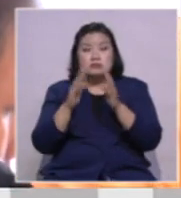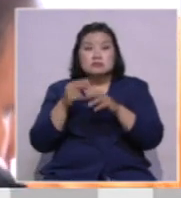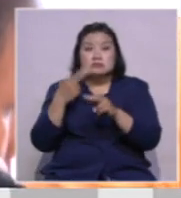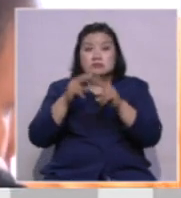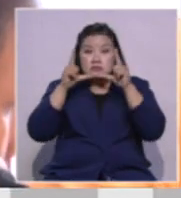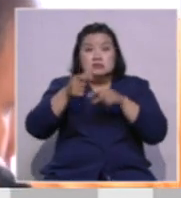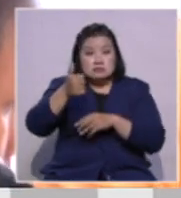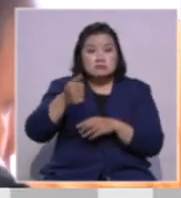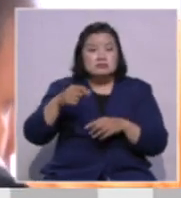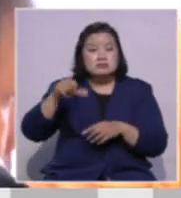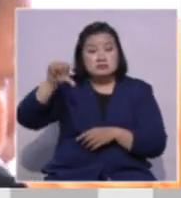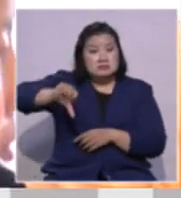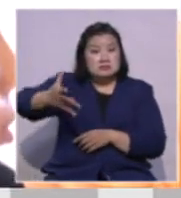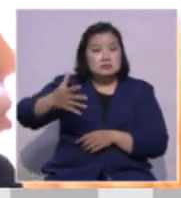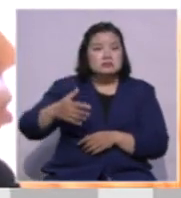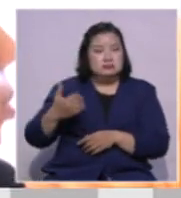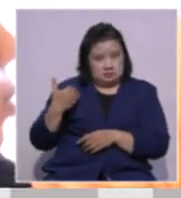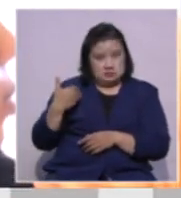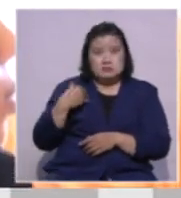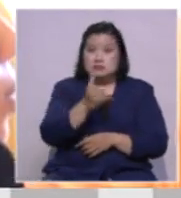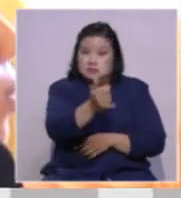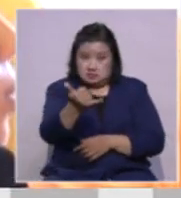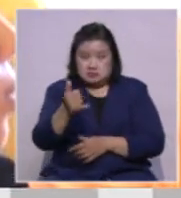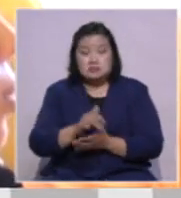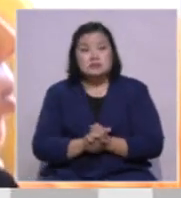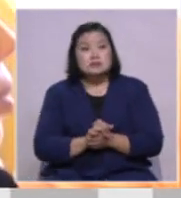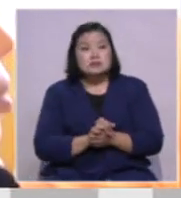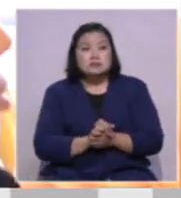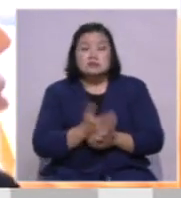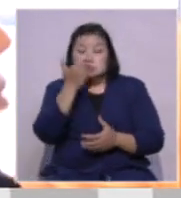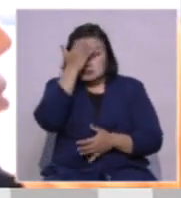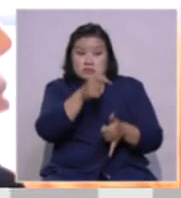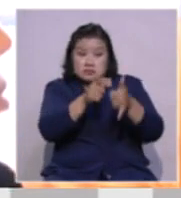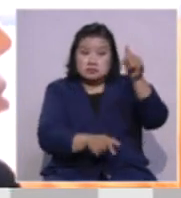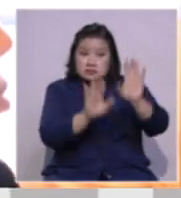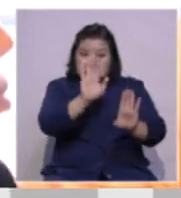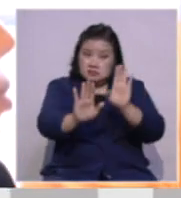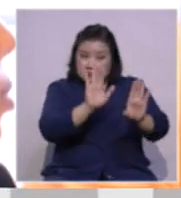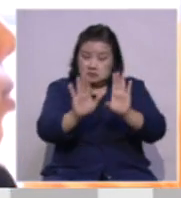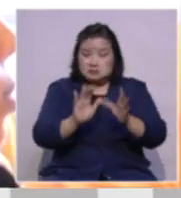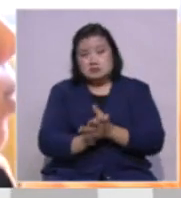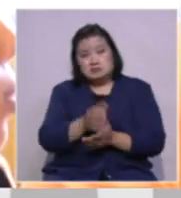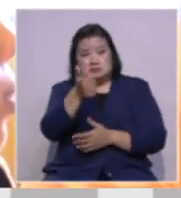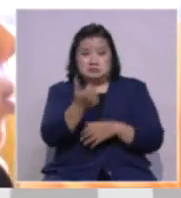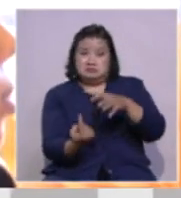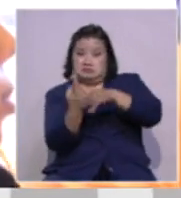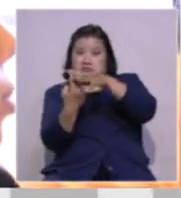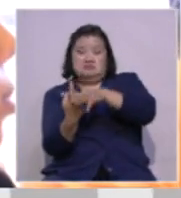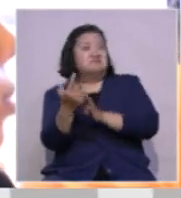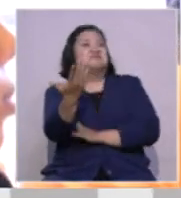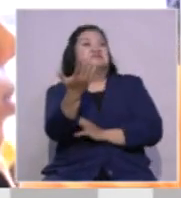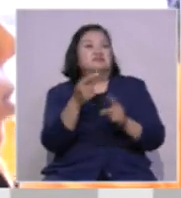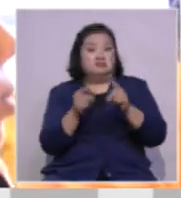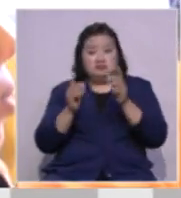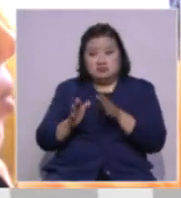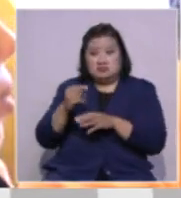คนนะคร ับ แต่ว่าคนที่ไม่มีเรื่องอื้อฉาวเนี่ยก็ไม่ได้มีอะไรโดดเด่นอันนี้พูดด้วยความสัตย์จริงว่าไม่ได้มีอะไรโดดเด่นนะครับส่วนคนที่มีเรื่องอื้อฉาวหลายคนเนี่ย